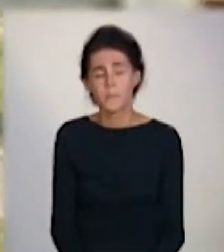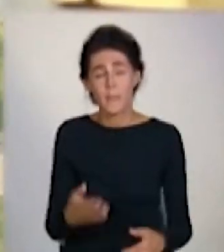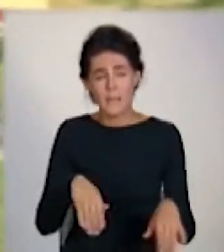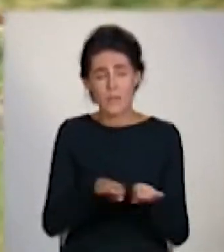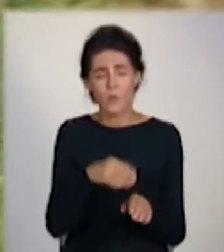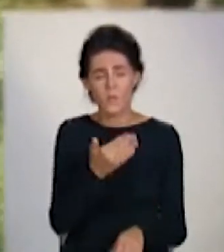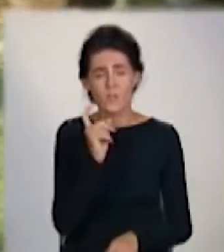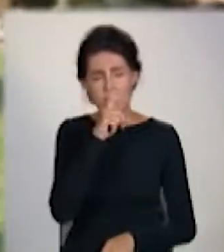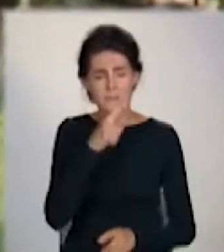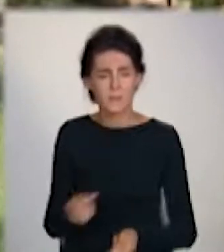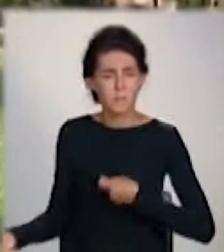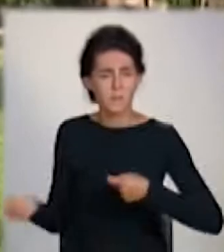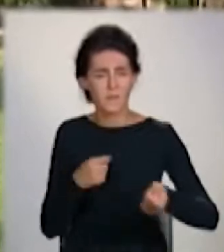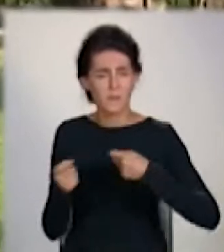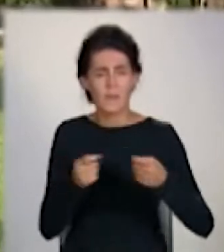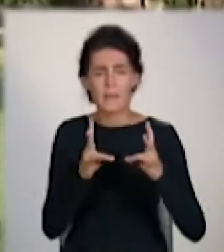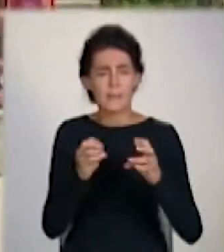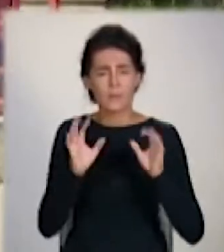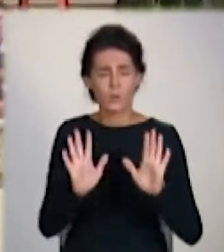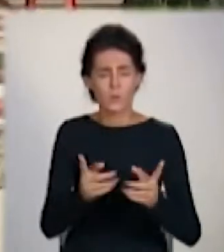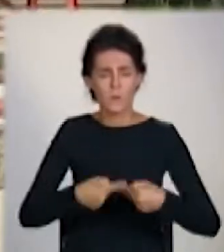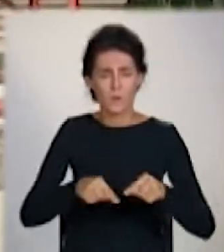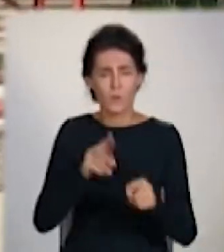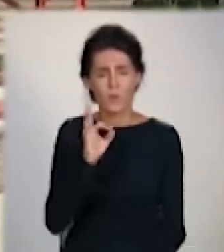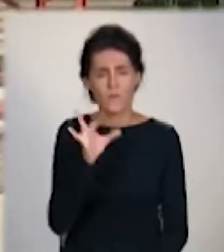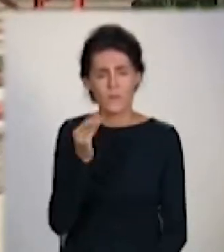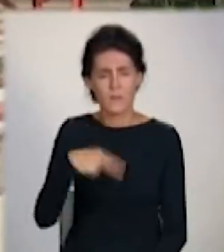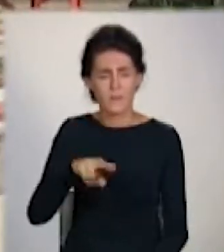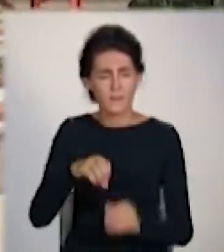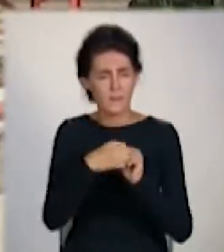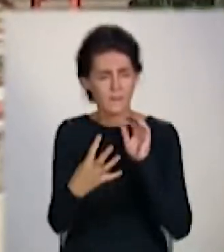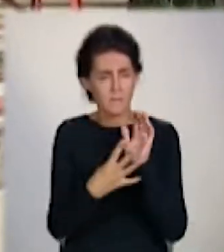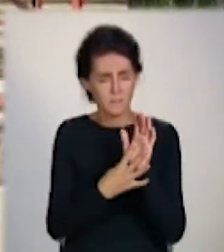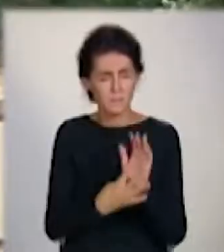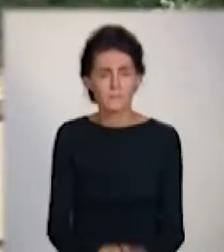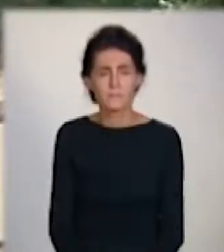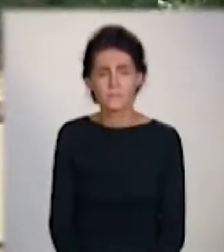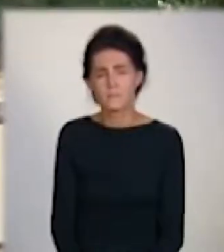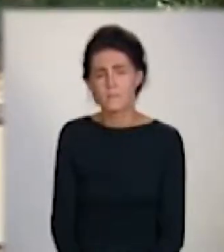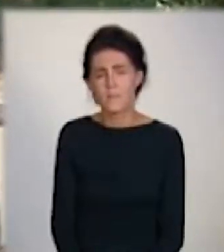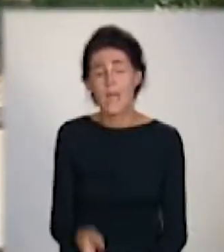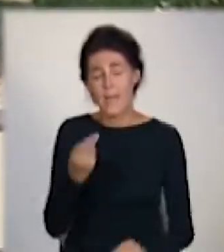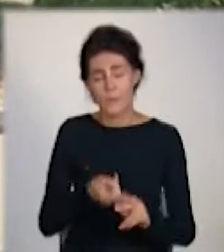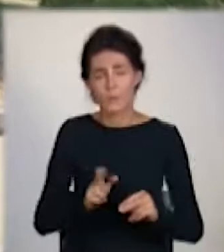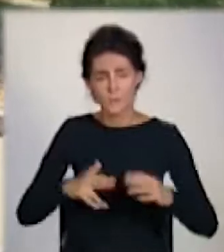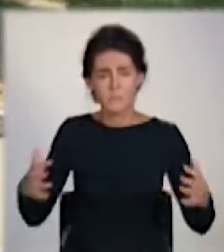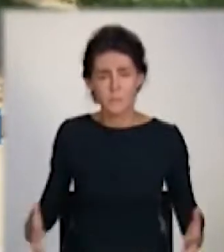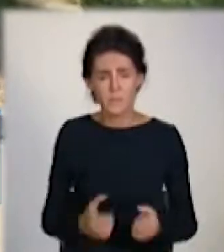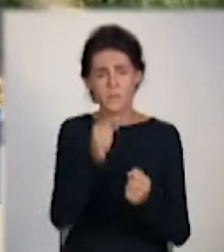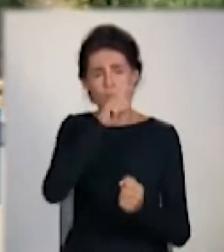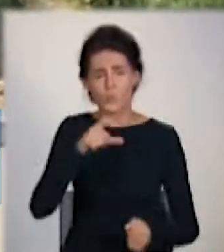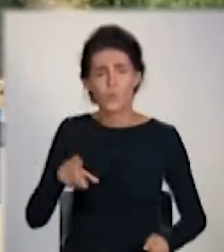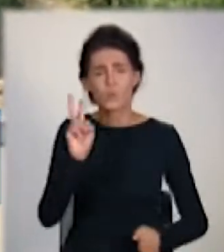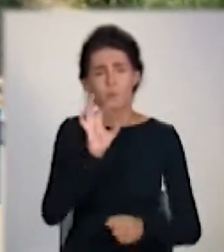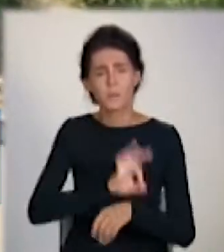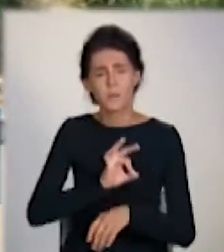станції кисень подають не лише у відділенні для хворих на COVID-19. Це спасе життя людей, страждаючих як